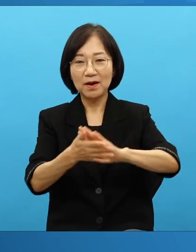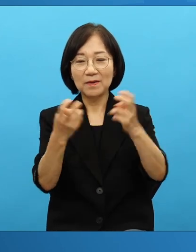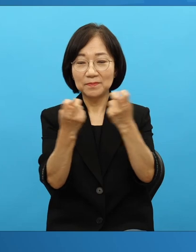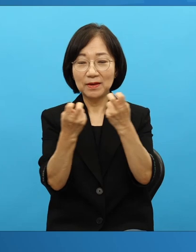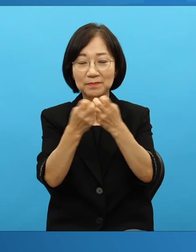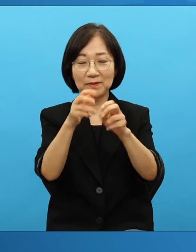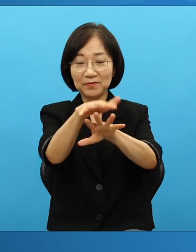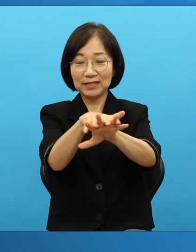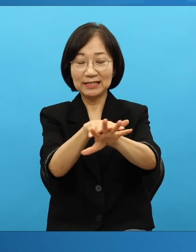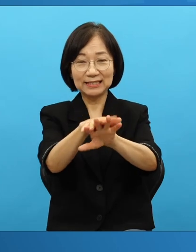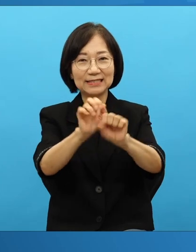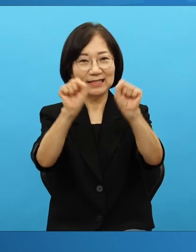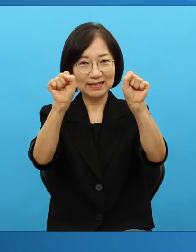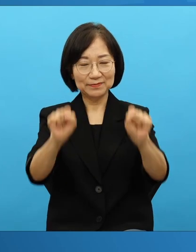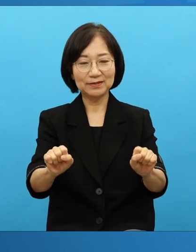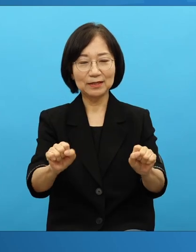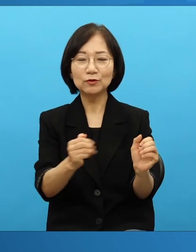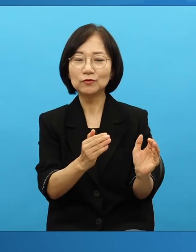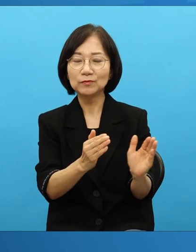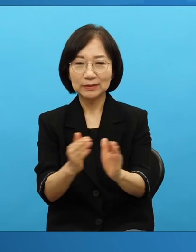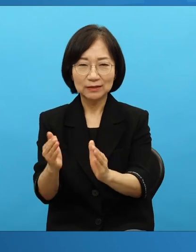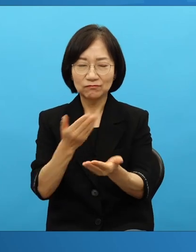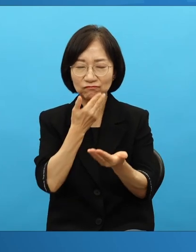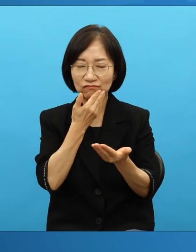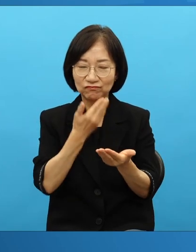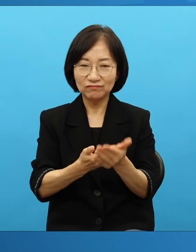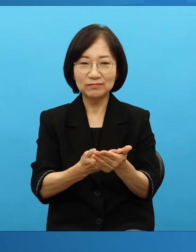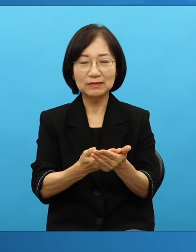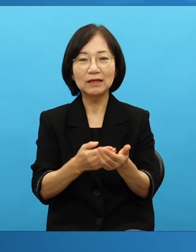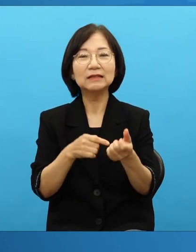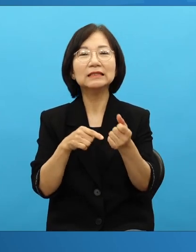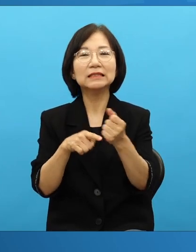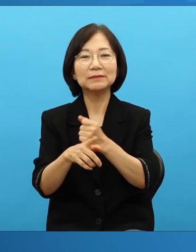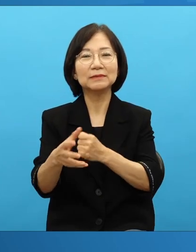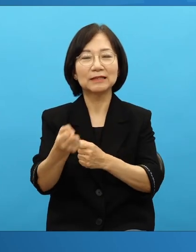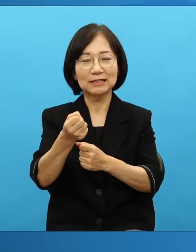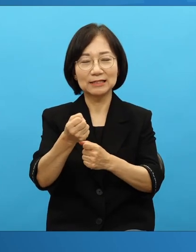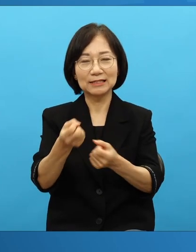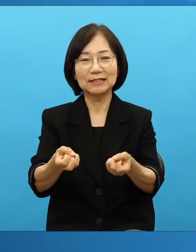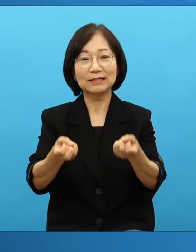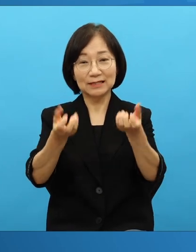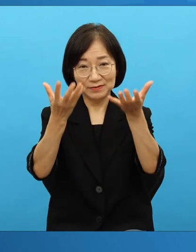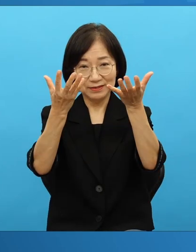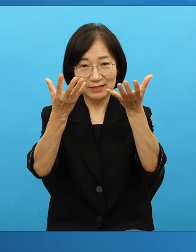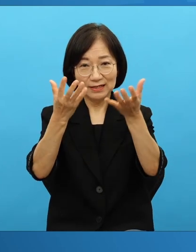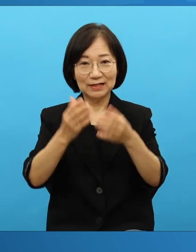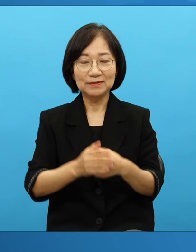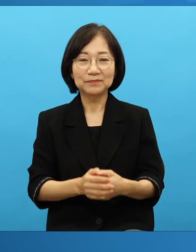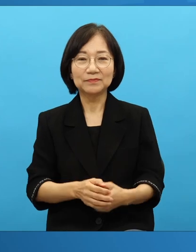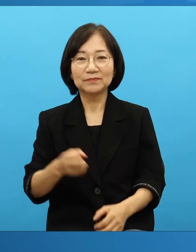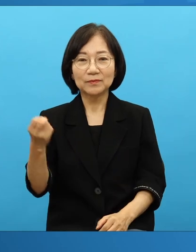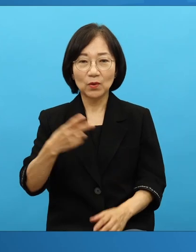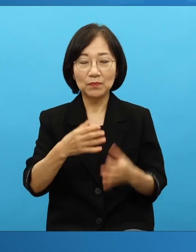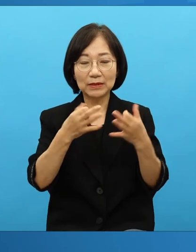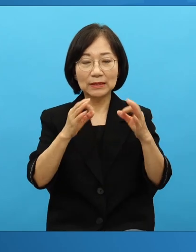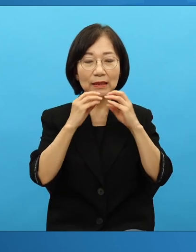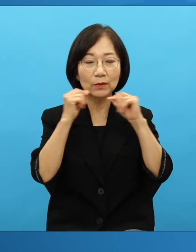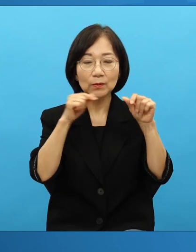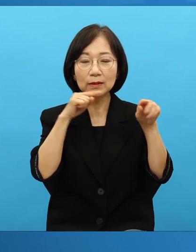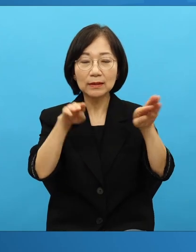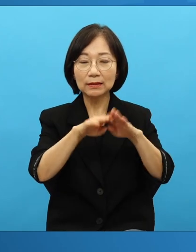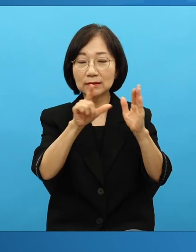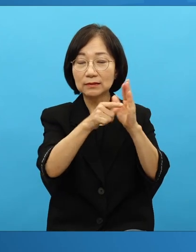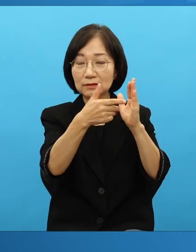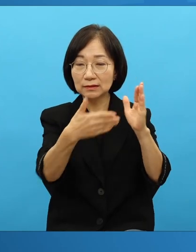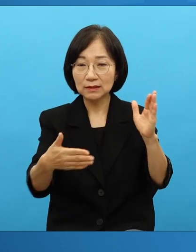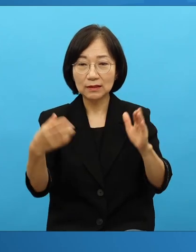구축하는 아주 중요하고 의미 있는 대회입니다. 아울러 본격적으로 시작된 금토일 시대와